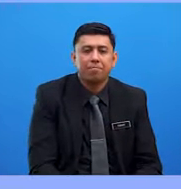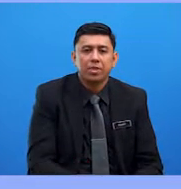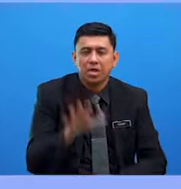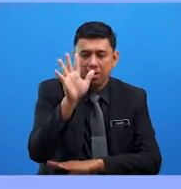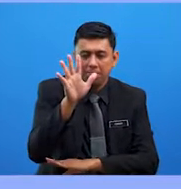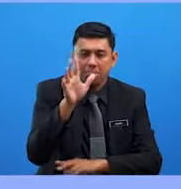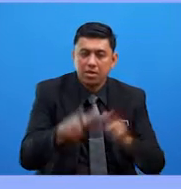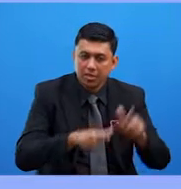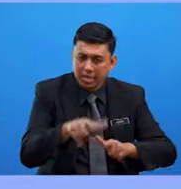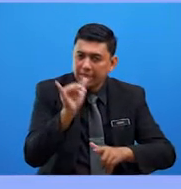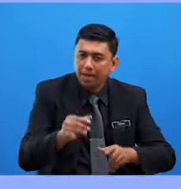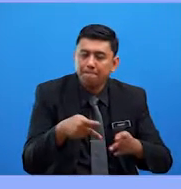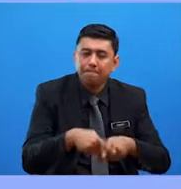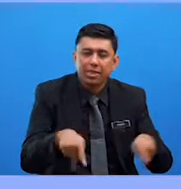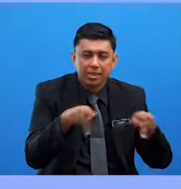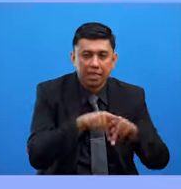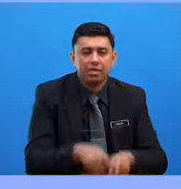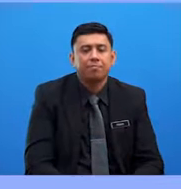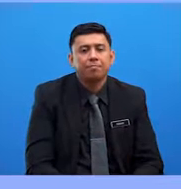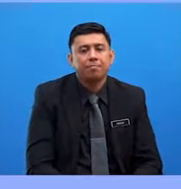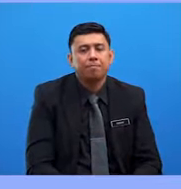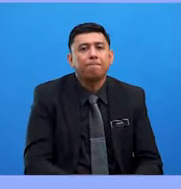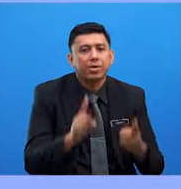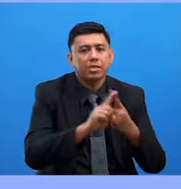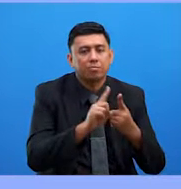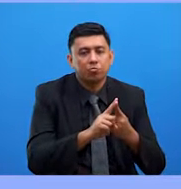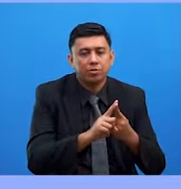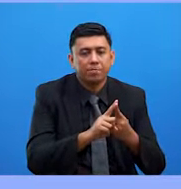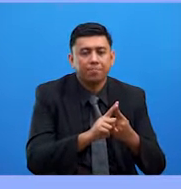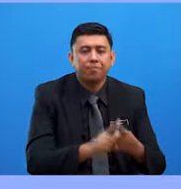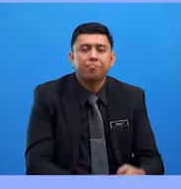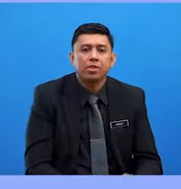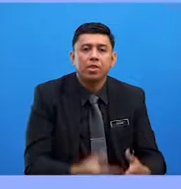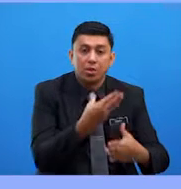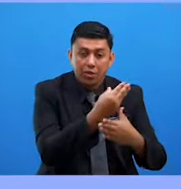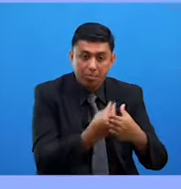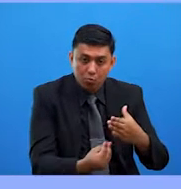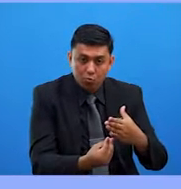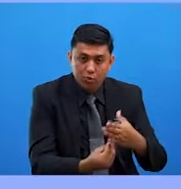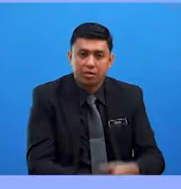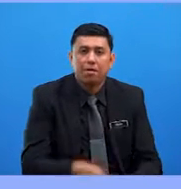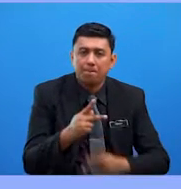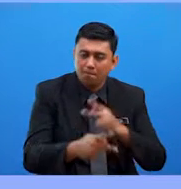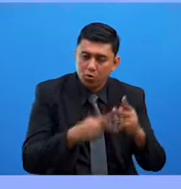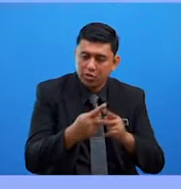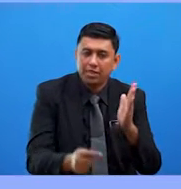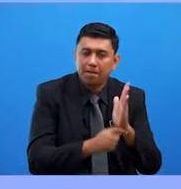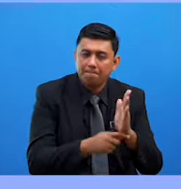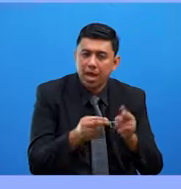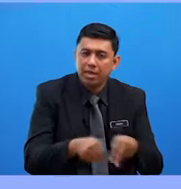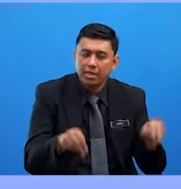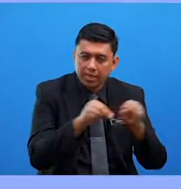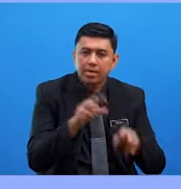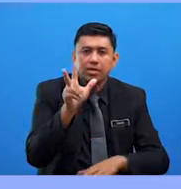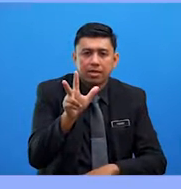Terdapat 5 langkah yang penting, iaitu pertama, input. Yang kedua, proses tambah